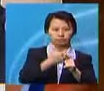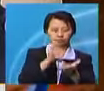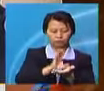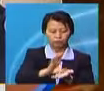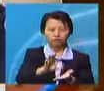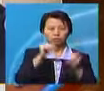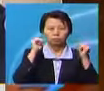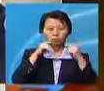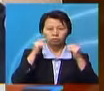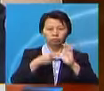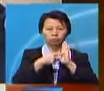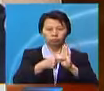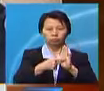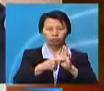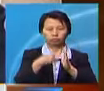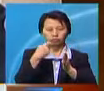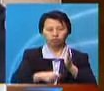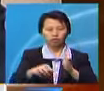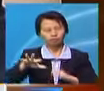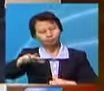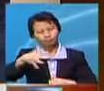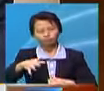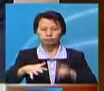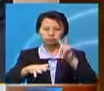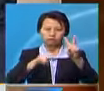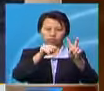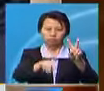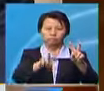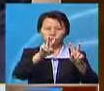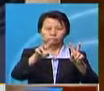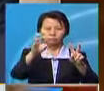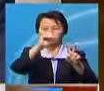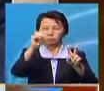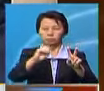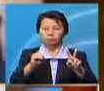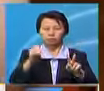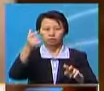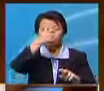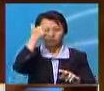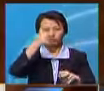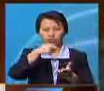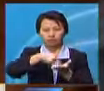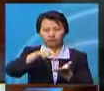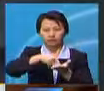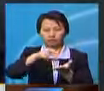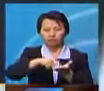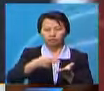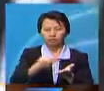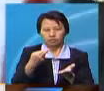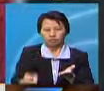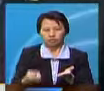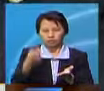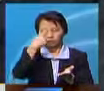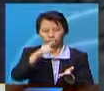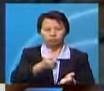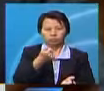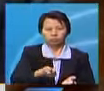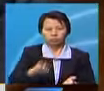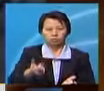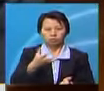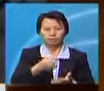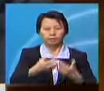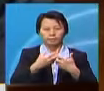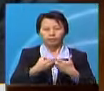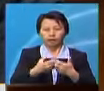pelaburan swasta mencatatkan kadar sederhana pada 2.2% berikutan perbelanjaan rendah bagi peralatan dan